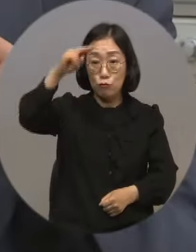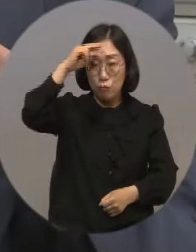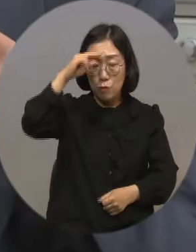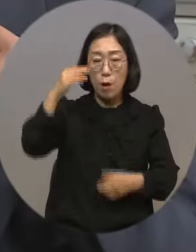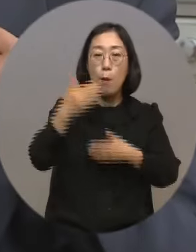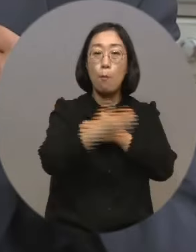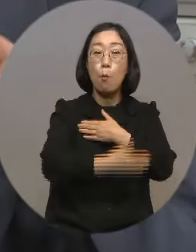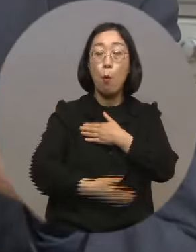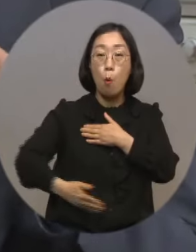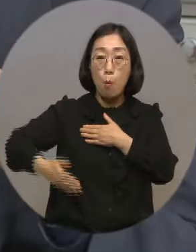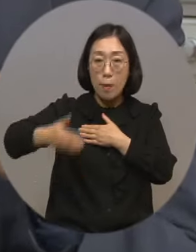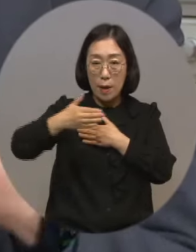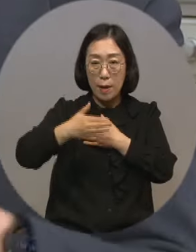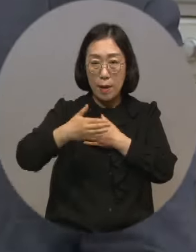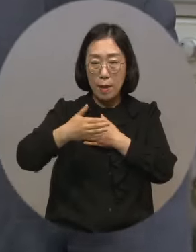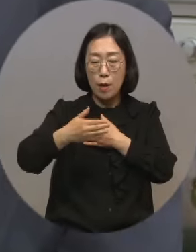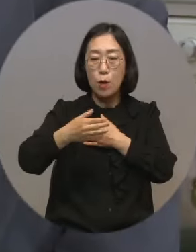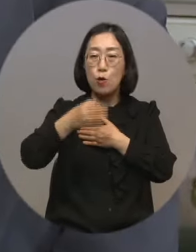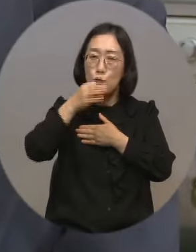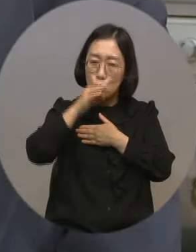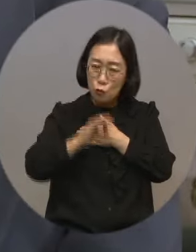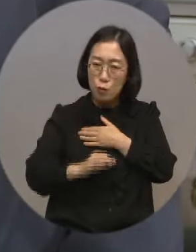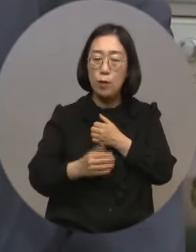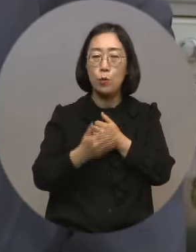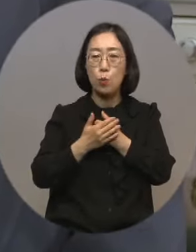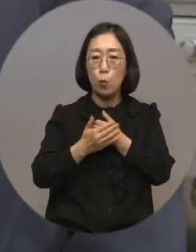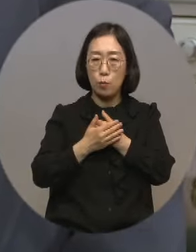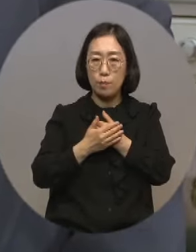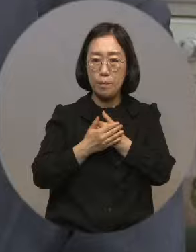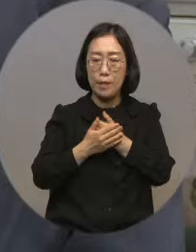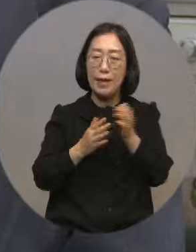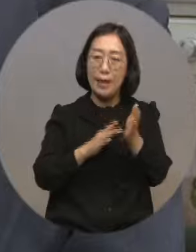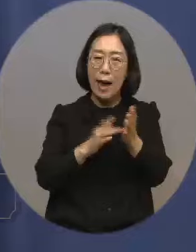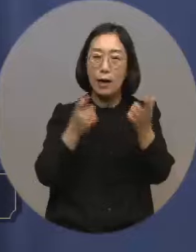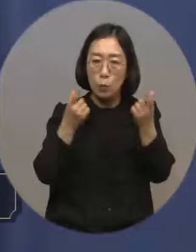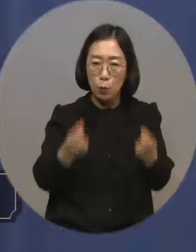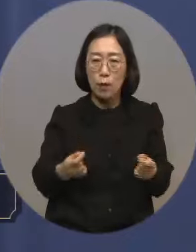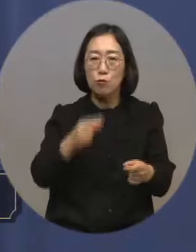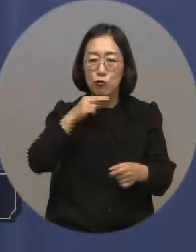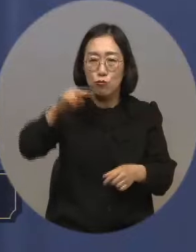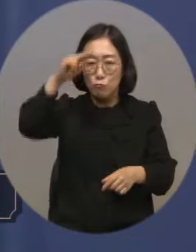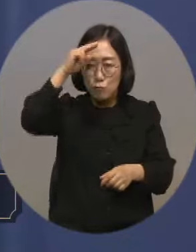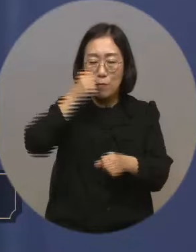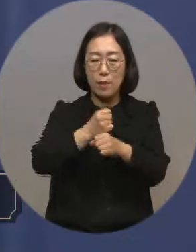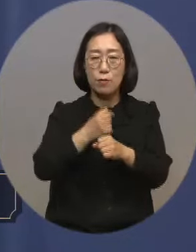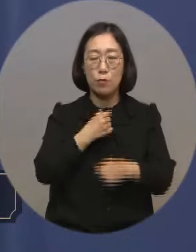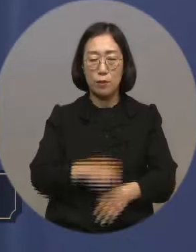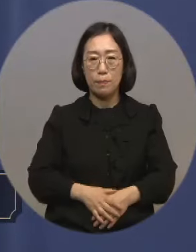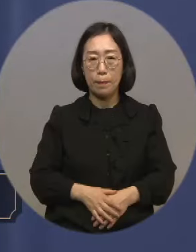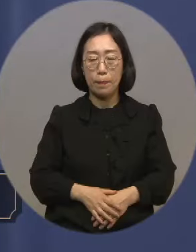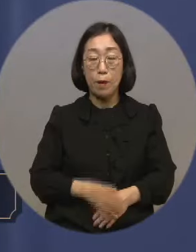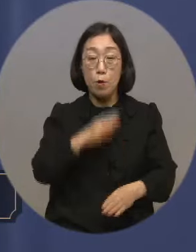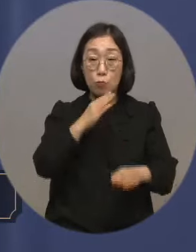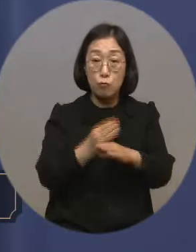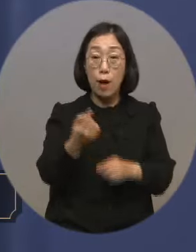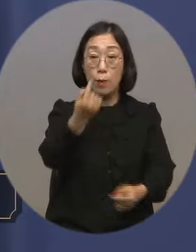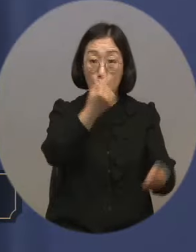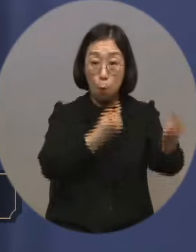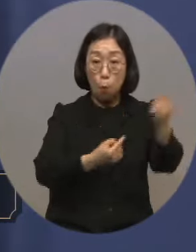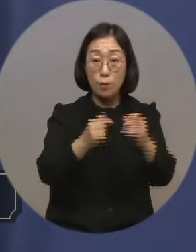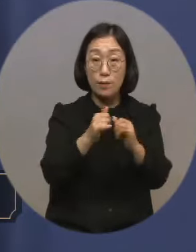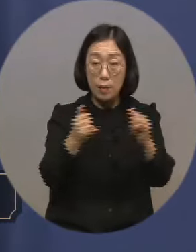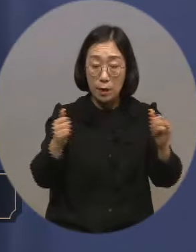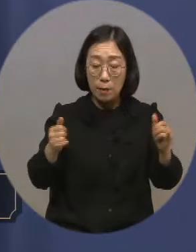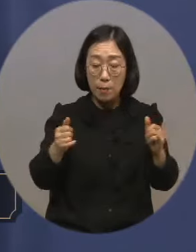몸에 이익이 되는 약이 되는 술을 만드는 걸 저는 철칙으로 봅니다. 자, 많은 탈북민들 또 창업을 하고 싶어하는 분들이